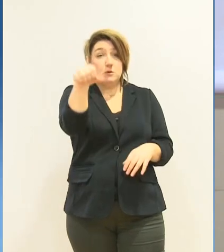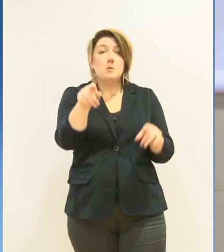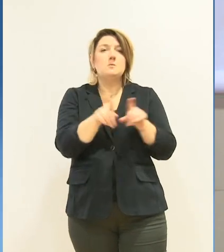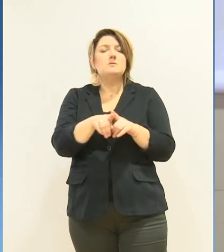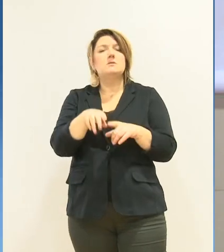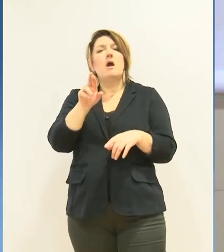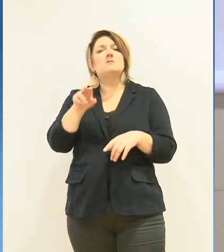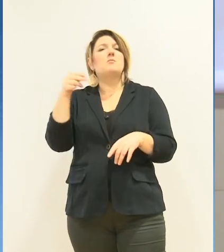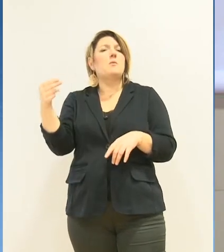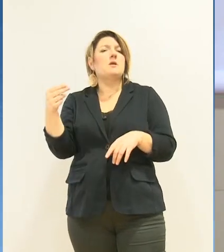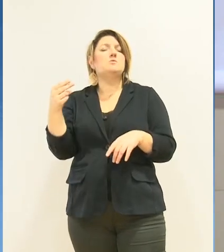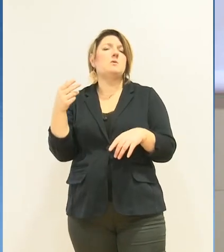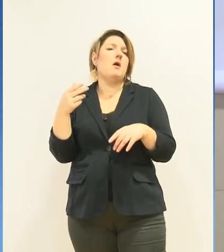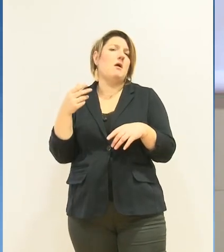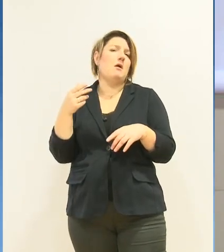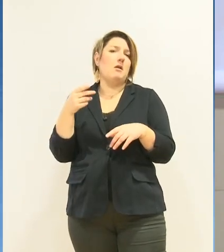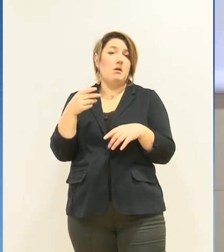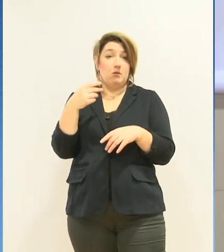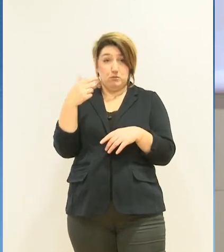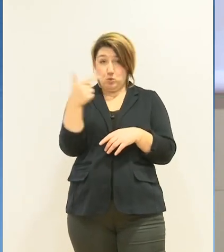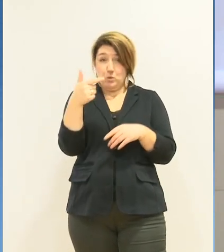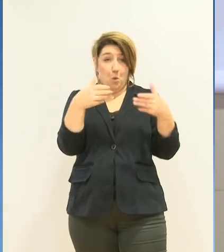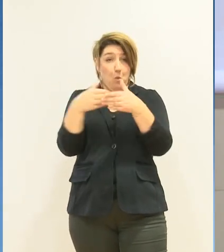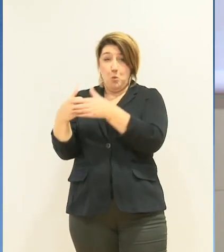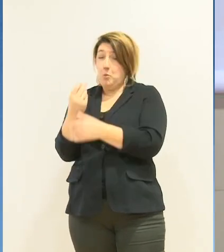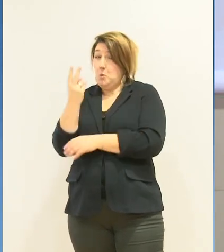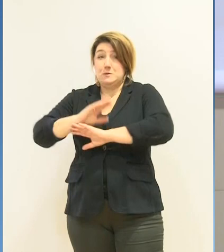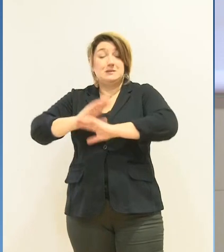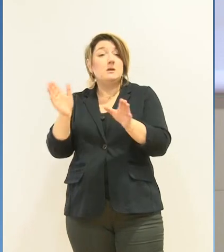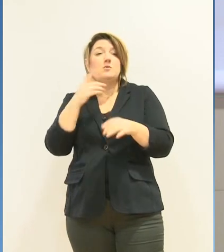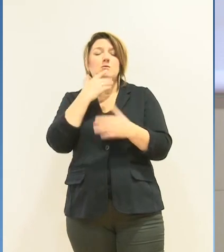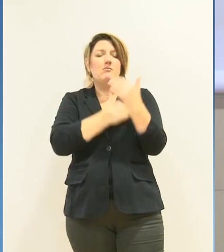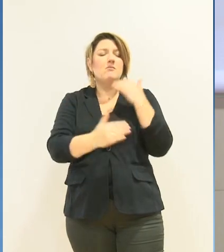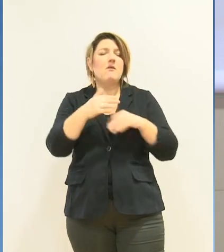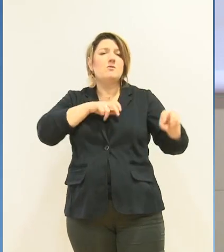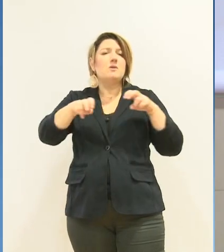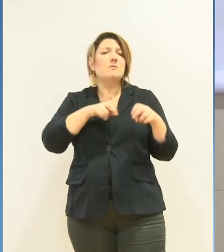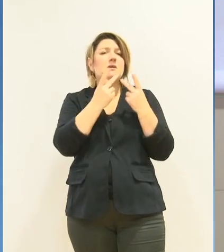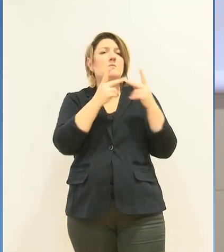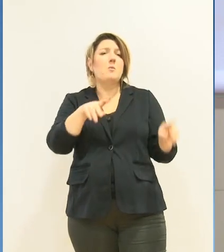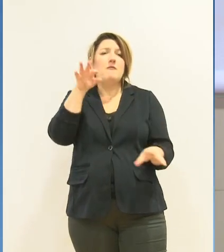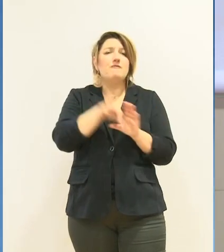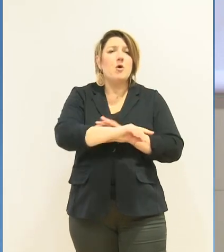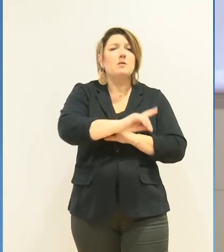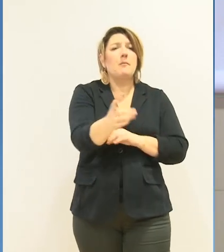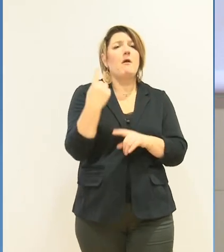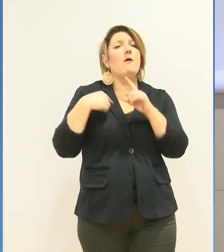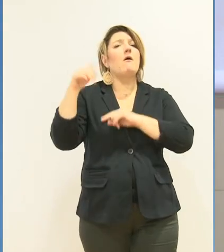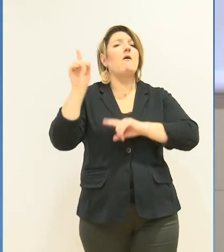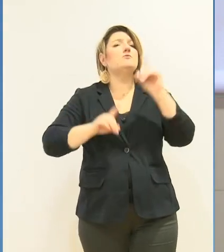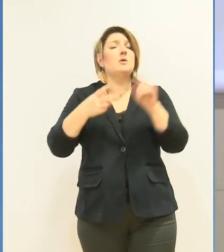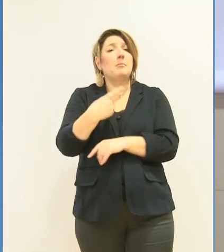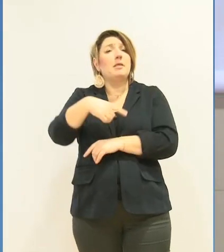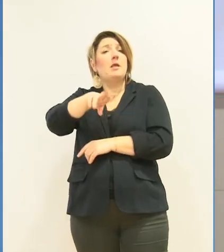national qui n'est pas voté le soutien de la ville au plan de déplacement urbain en juillet en ne soutenant pas le eu